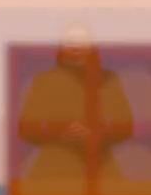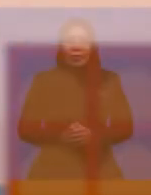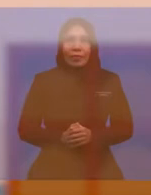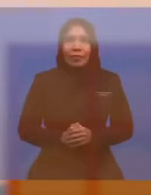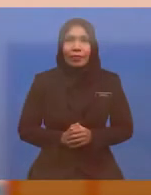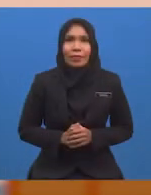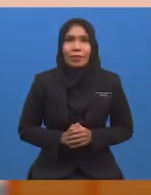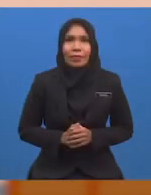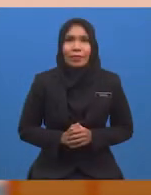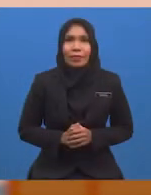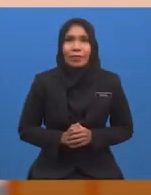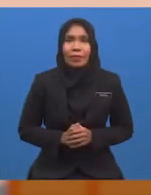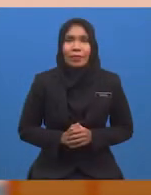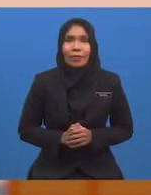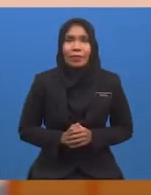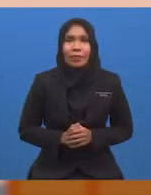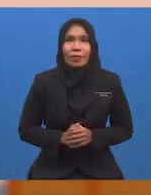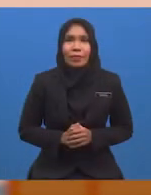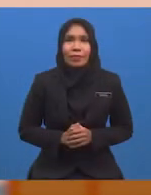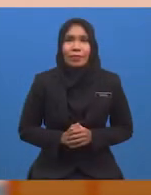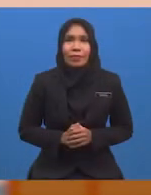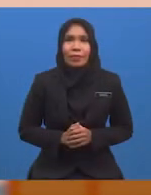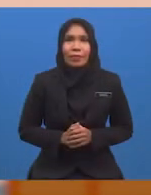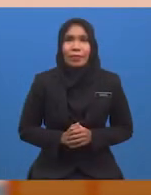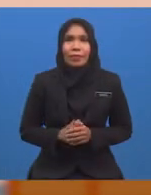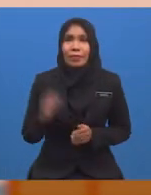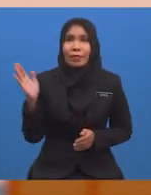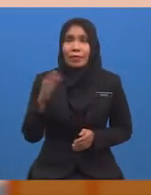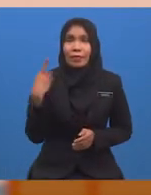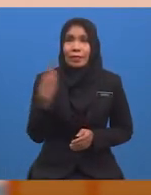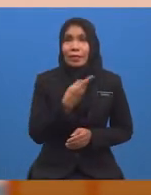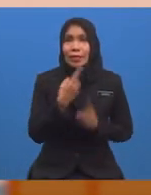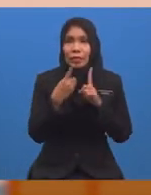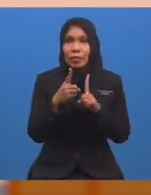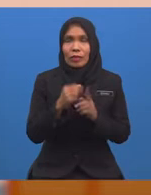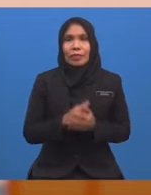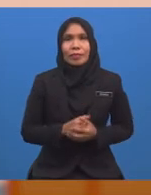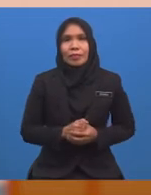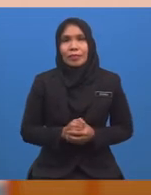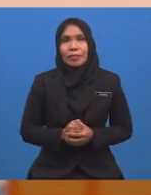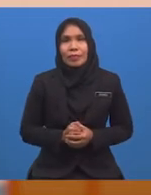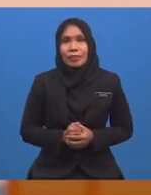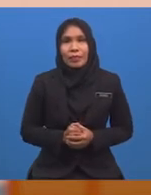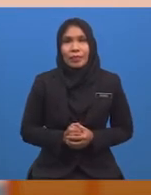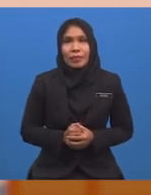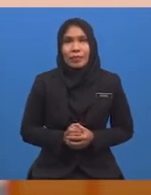Jo mencoba Mari kita jawab soalan seterusnya